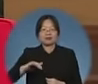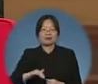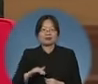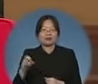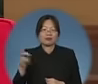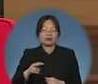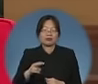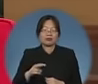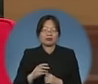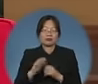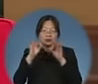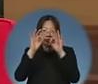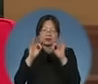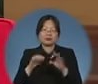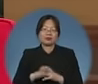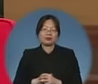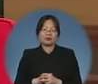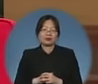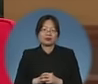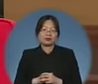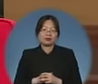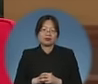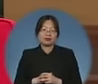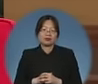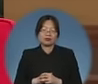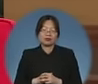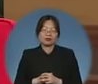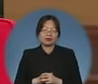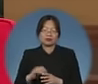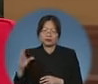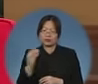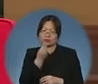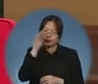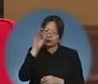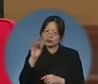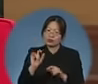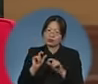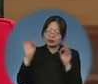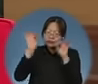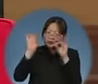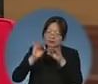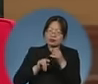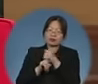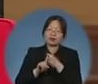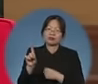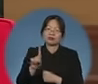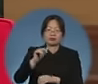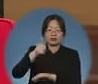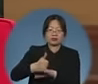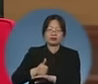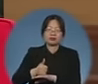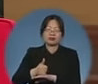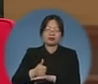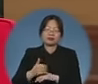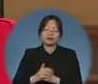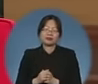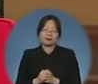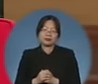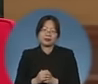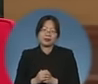또 거꾸로 얘기하면은 그 소위 말하면 되게 어떤 고결해 보이는 것들을 추구하는 이유도 결국은